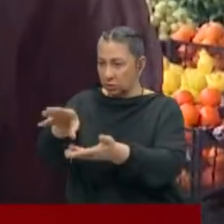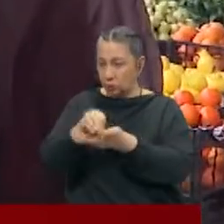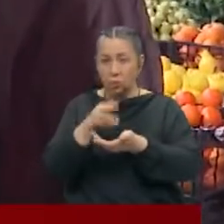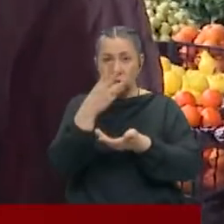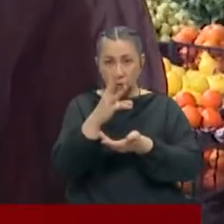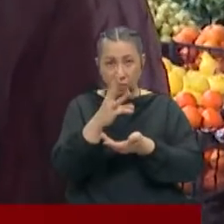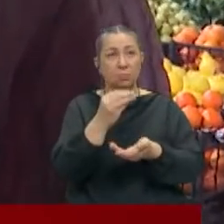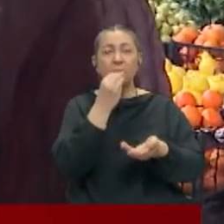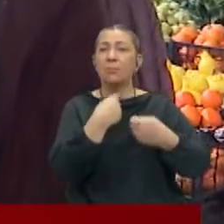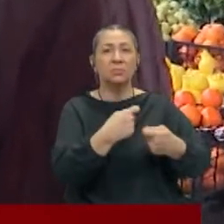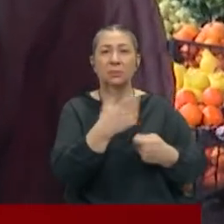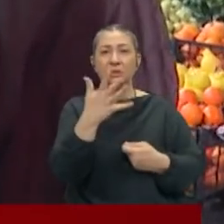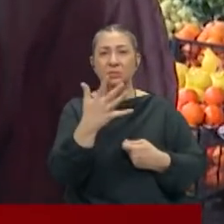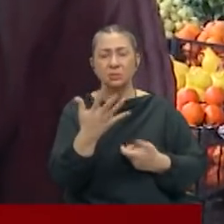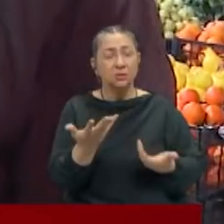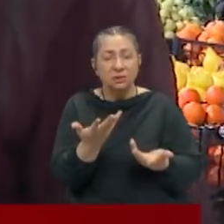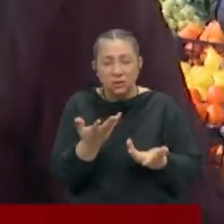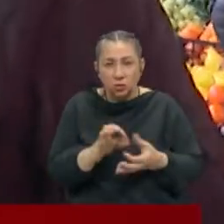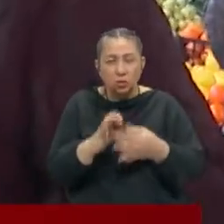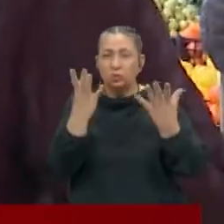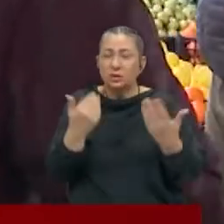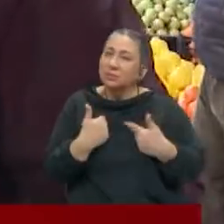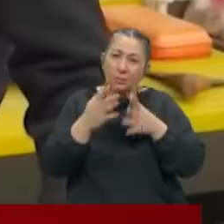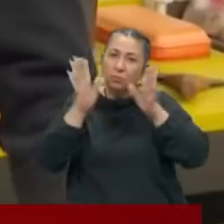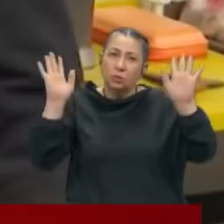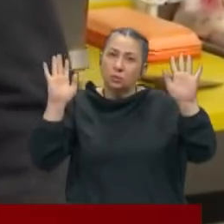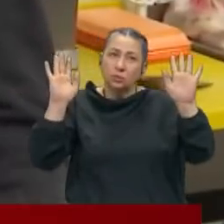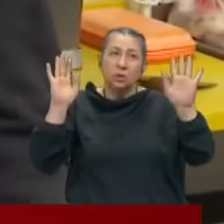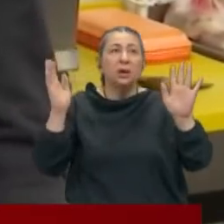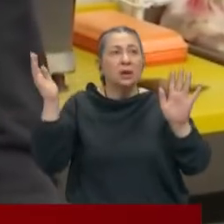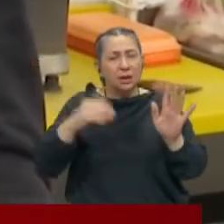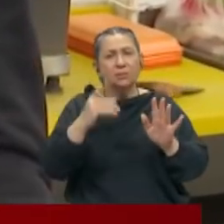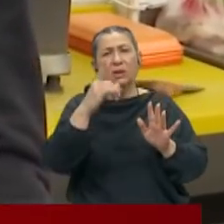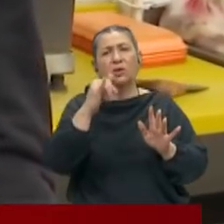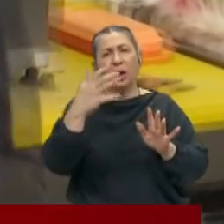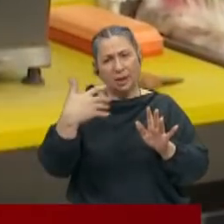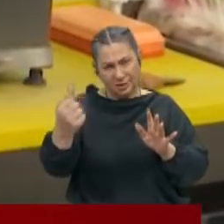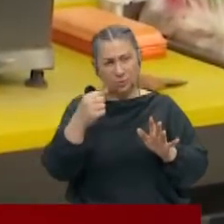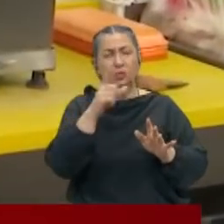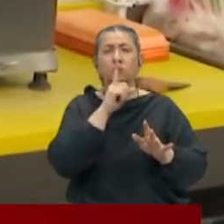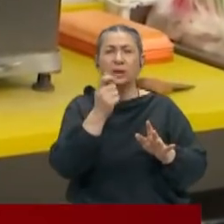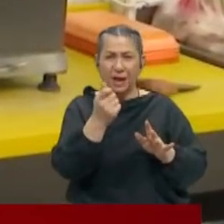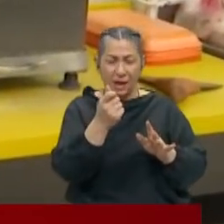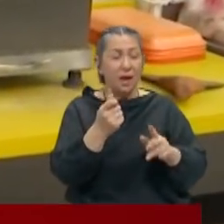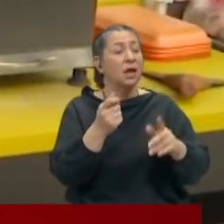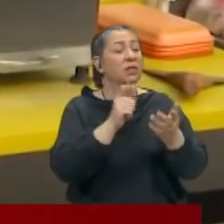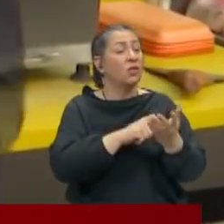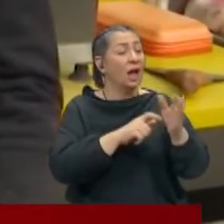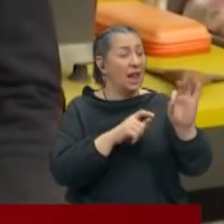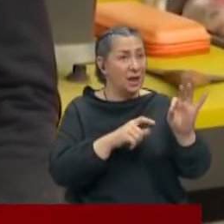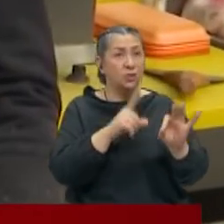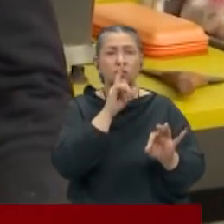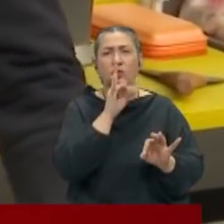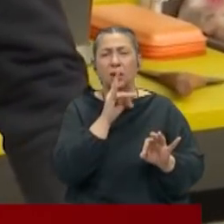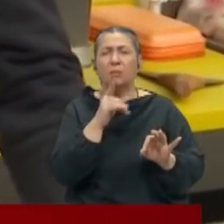3000, evimizin mutfak masrafı 5000. Nasıl çıkacağız bu işin içinden biz de bilmiyoruz. Gelsin bir kilo et alsın 100 lira, bir tane tavuk alsın 50 lira,